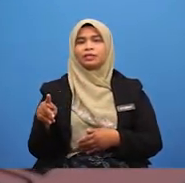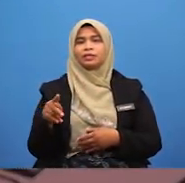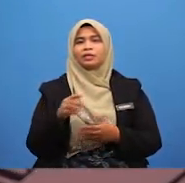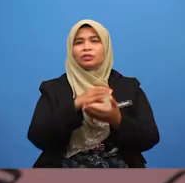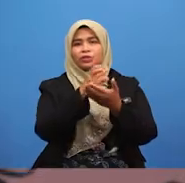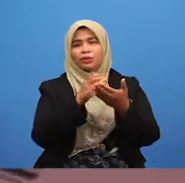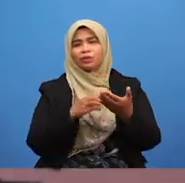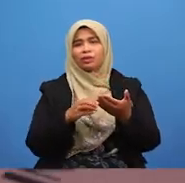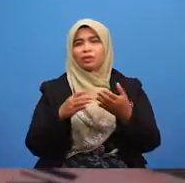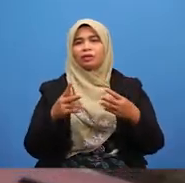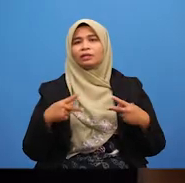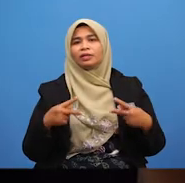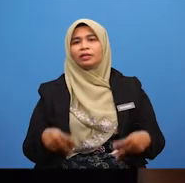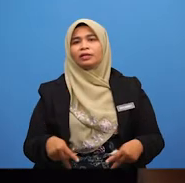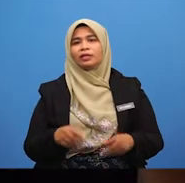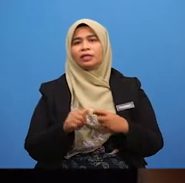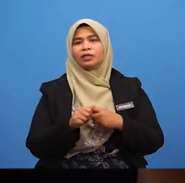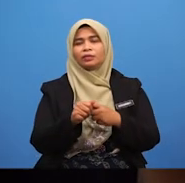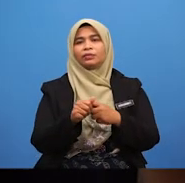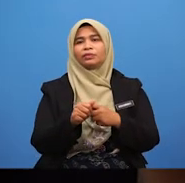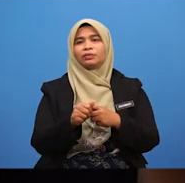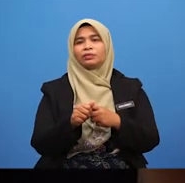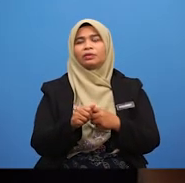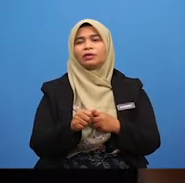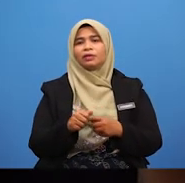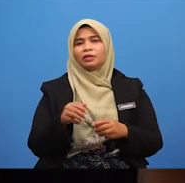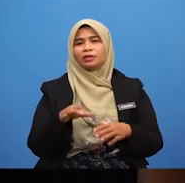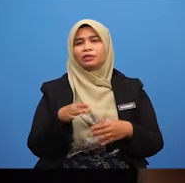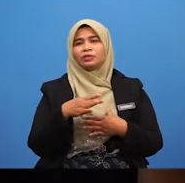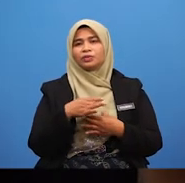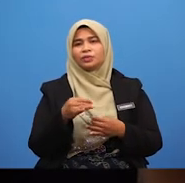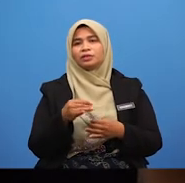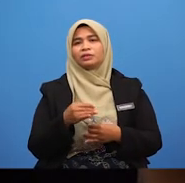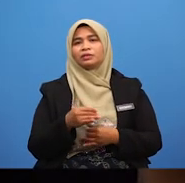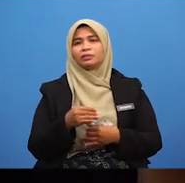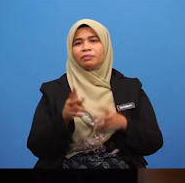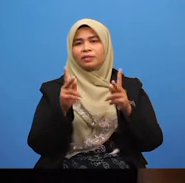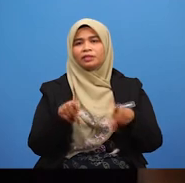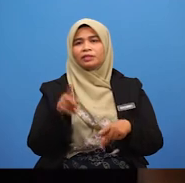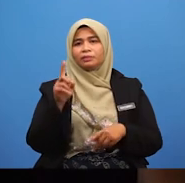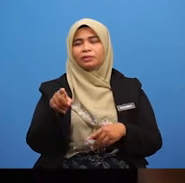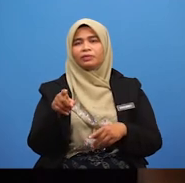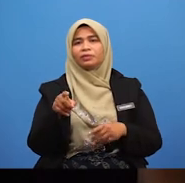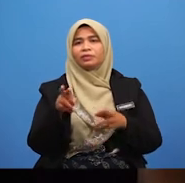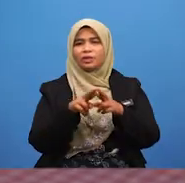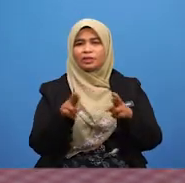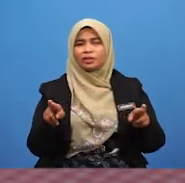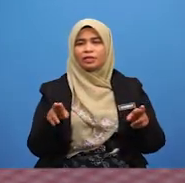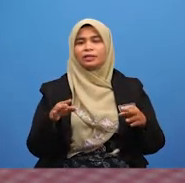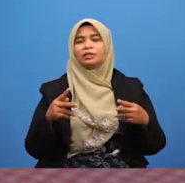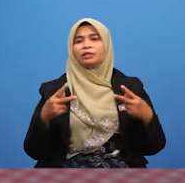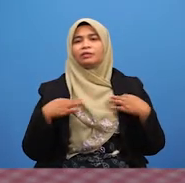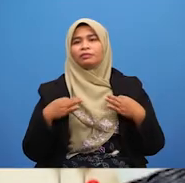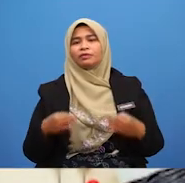fabrik. Okey, fabrik yang berlipat mestilah berada di tepi